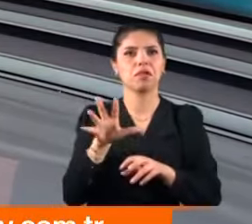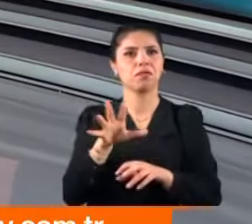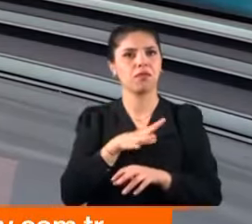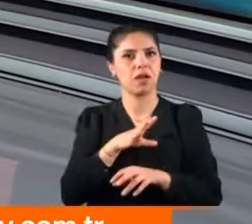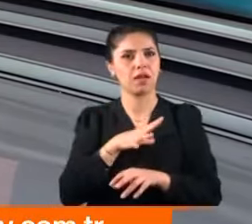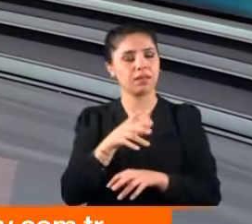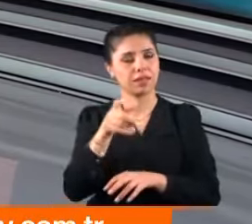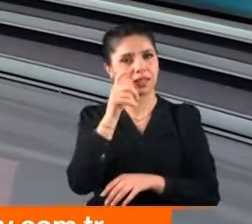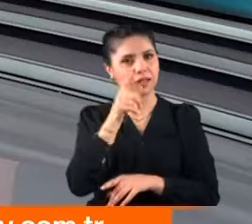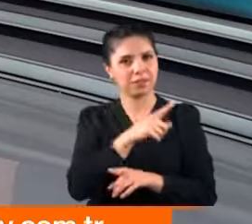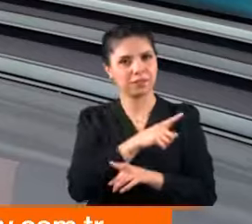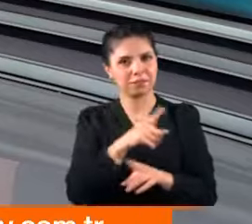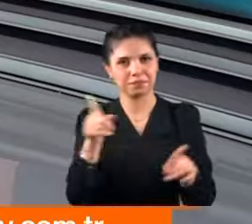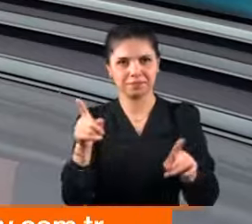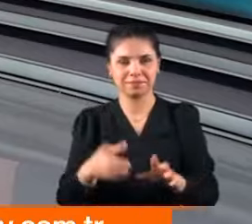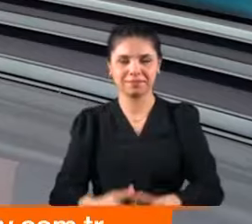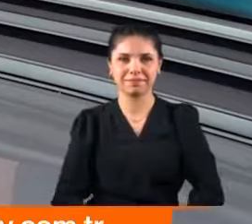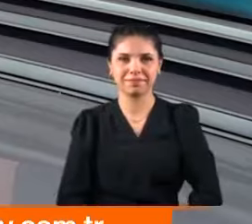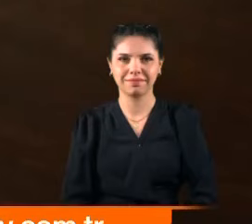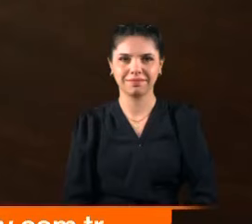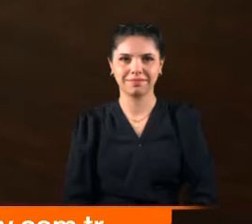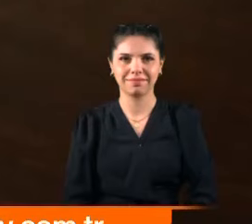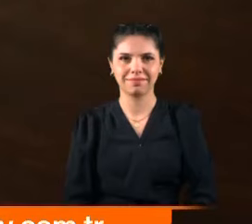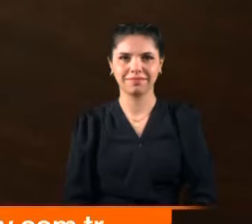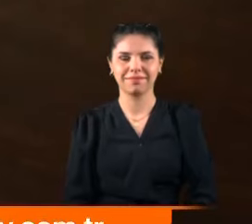ediliyor. Aman dikkat!